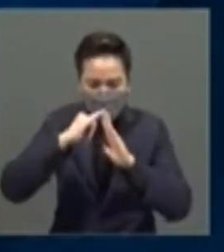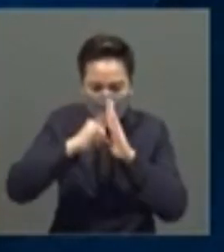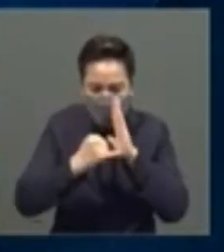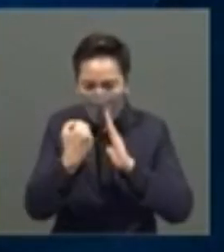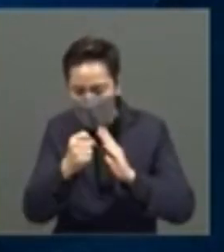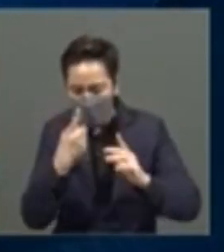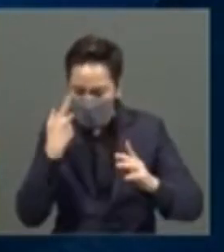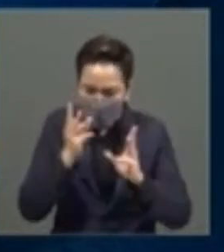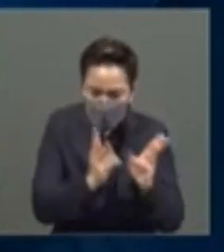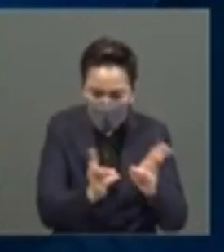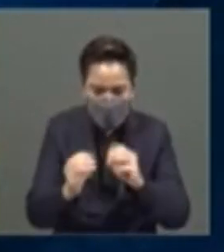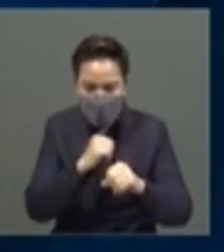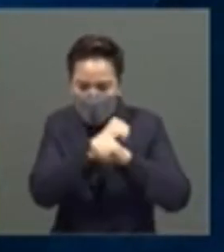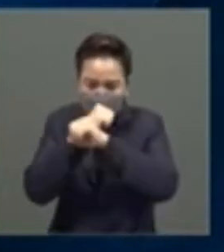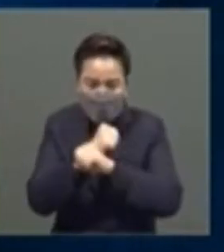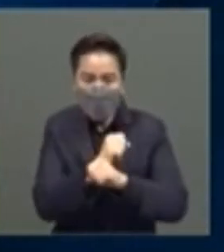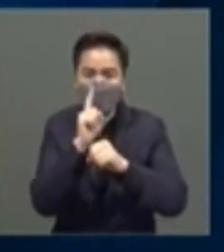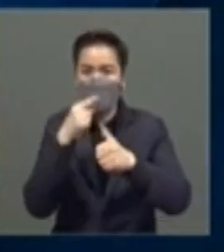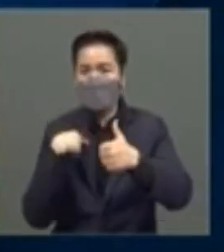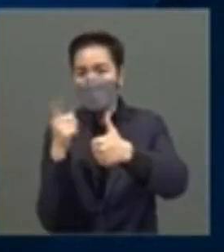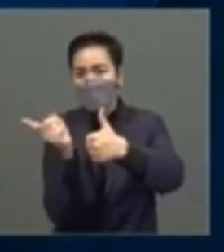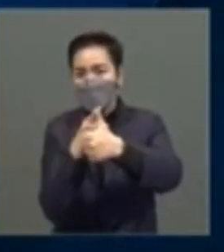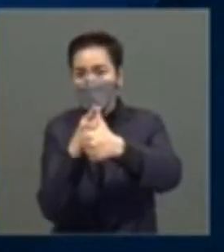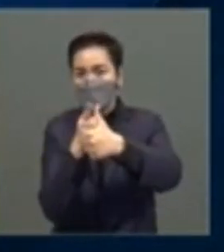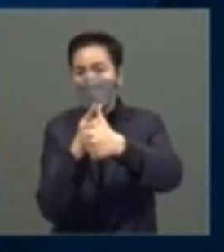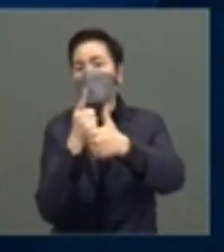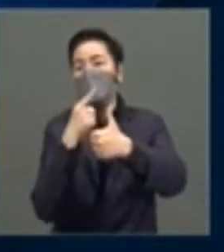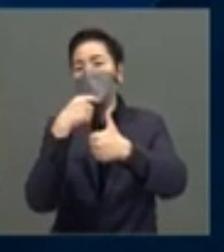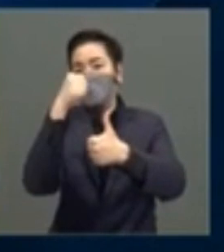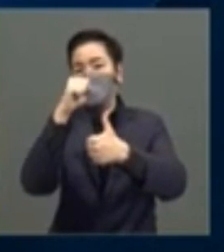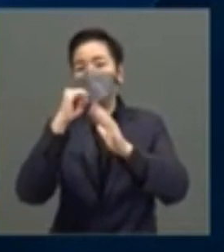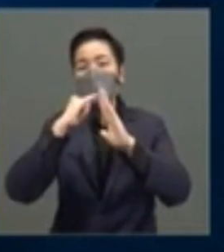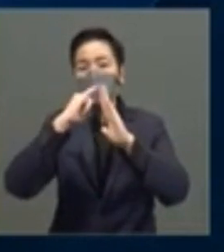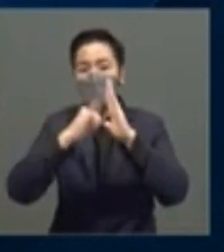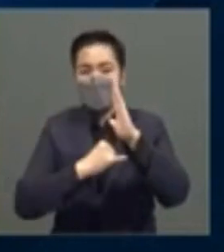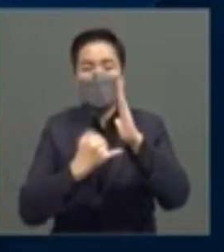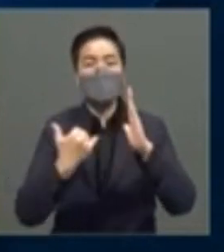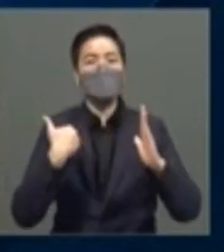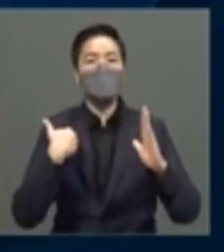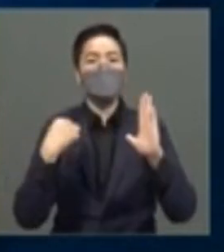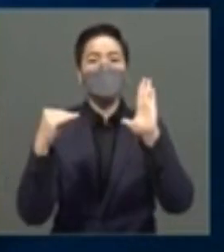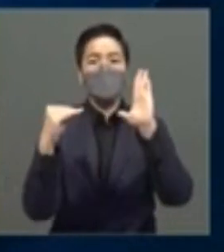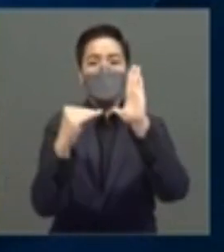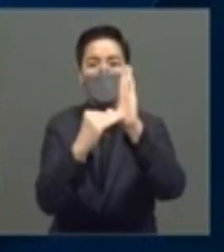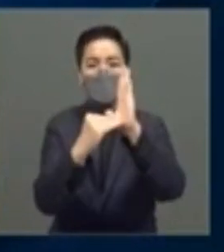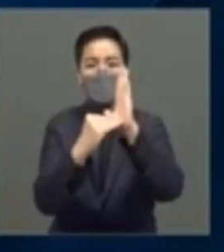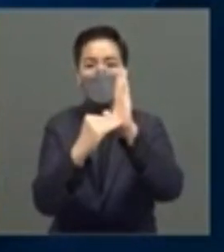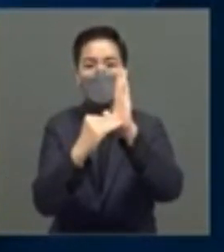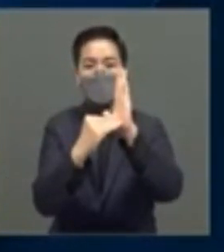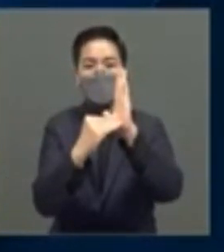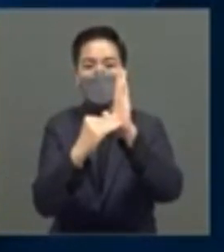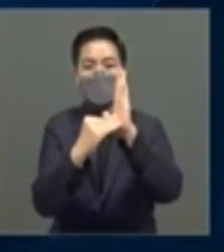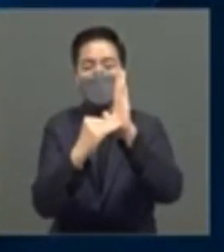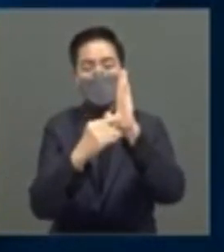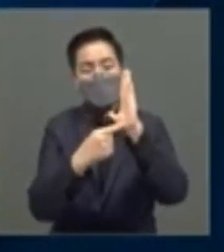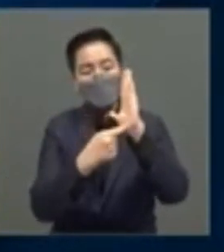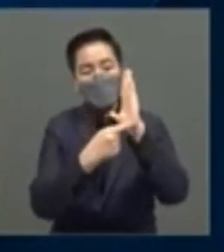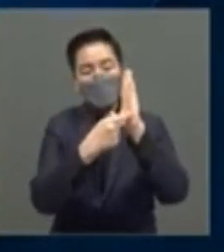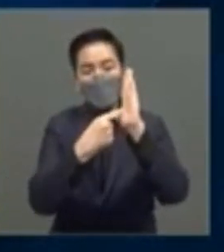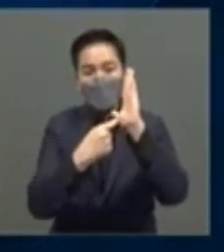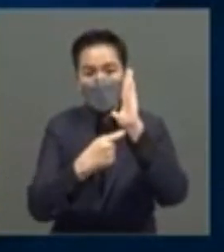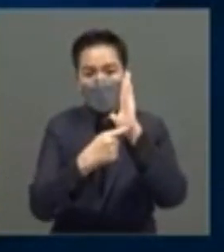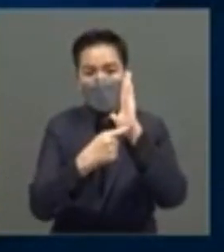วันนี้ในส่วนของพื้นที่ควบคุมสูงสุดและเข้มงวด10จังหวัดก็ได้แก่กทม.รวมทั้งปริมณฑ